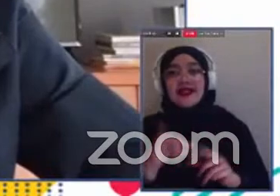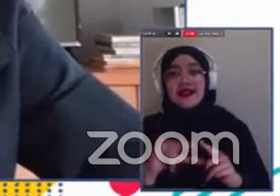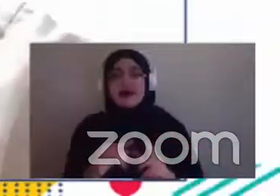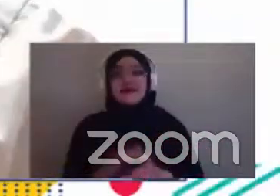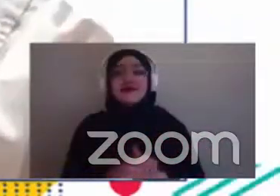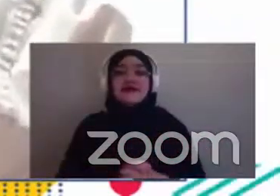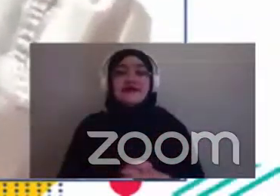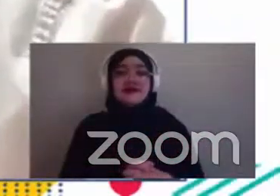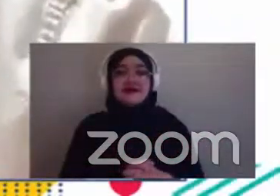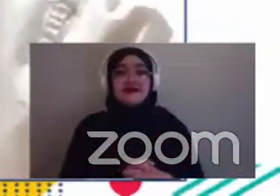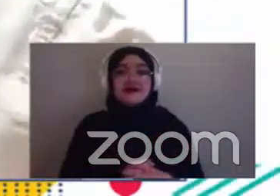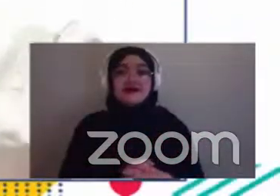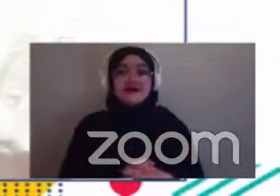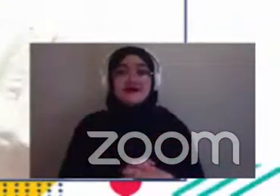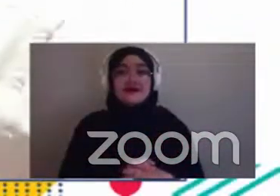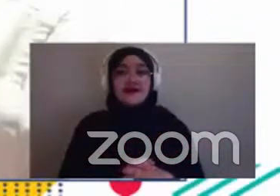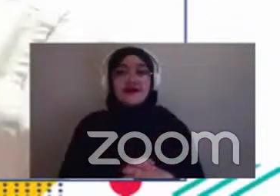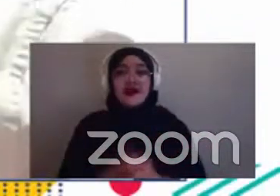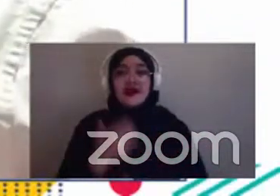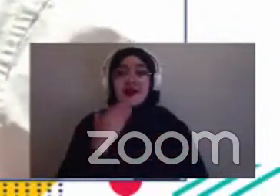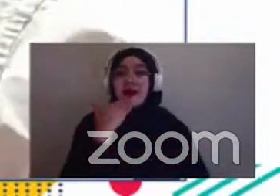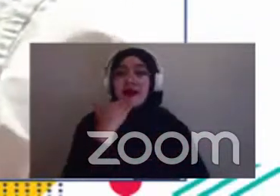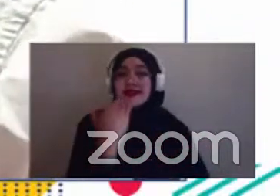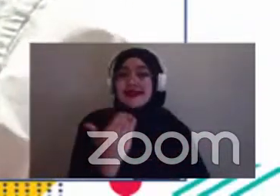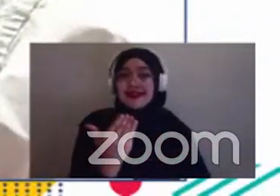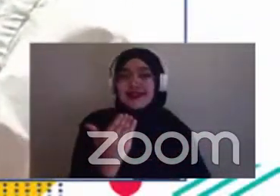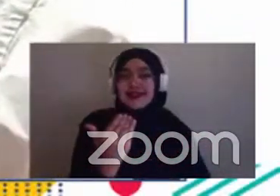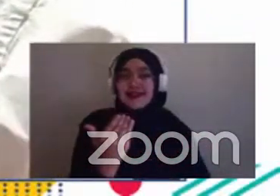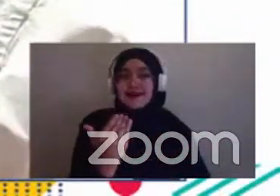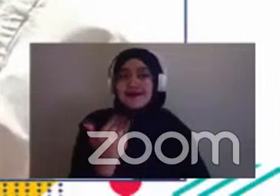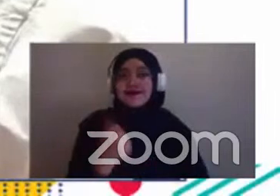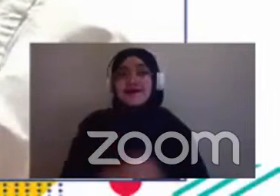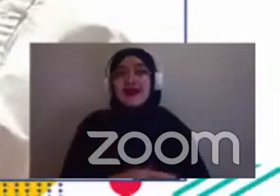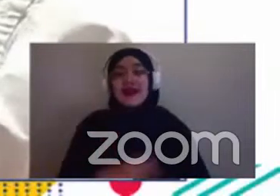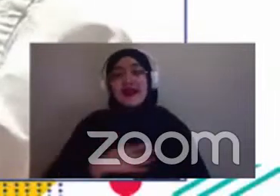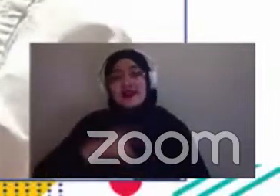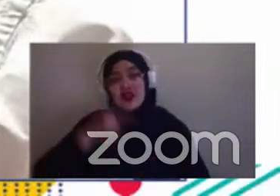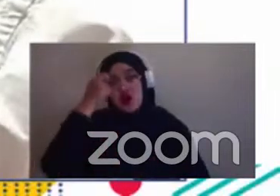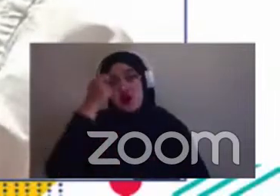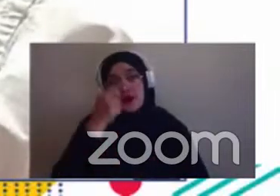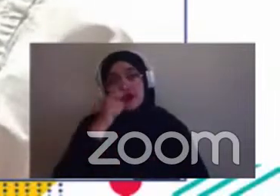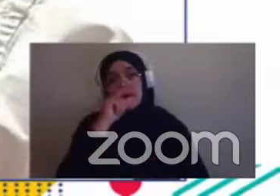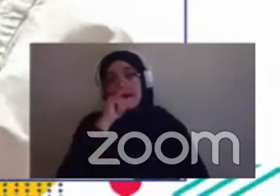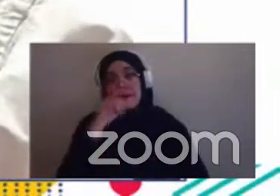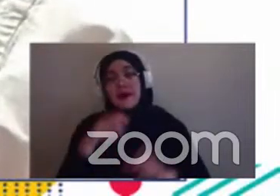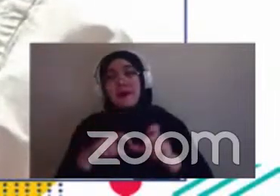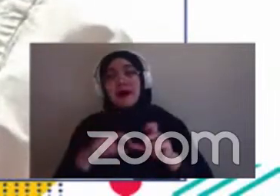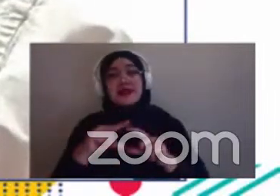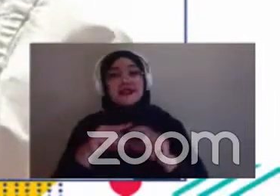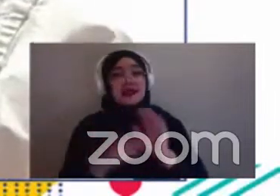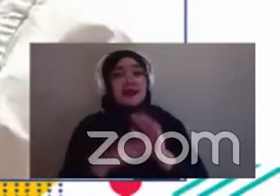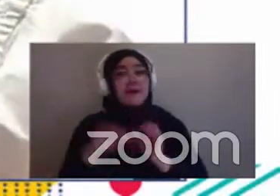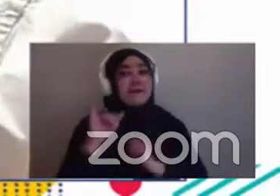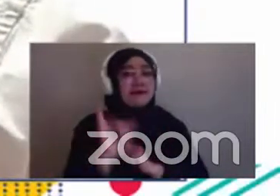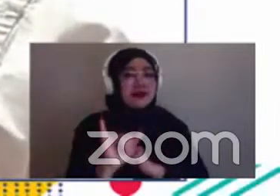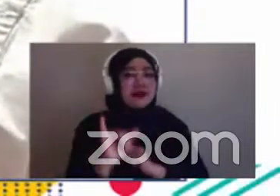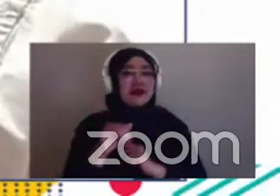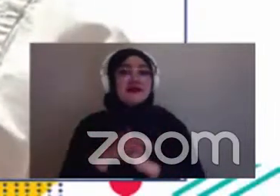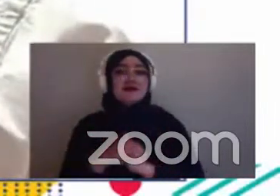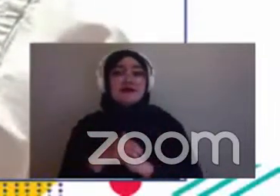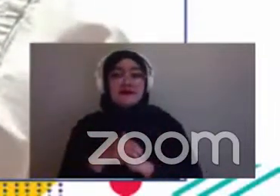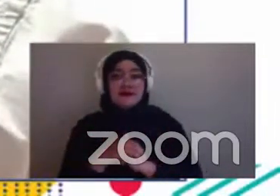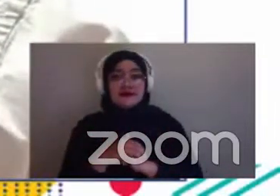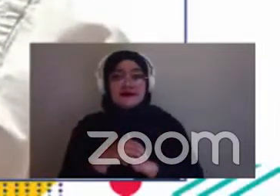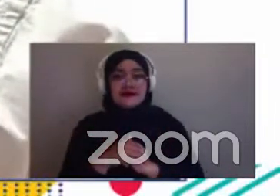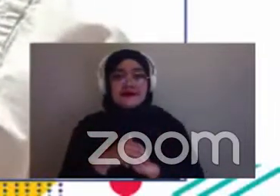Terima kasih Mbak Devi. Yang terhormat Pak Semi, Pangerapan, Pak Dirjen, kemudian